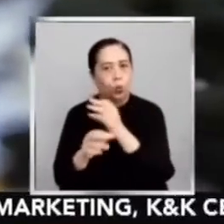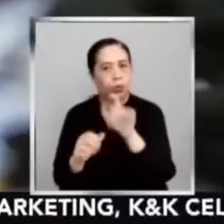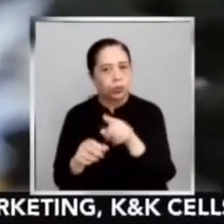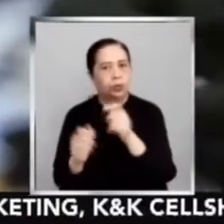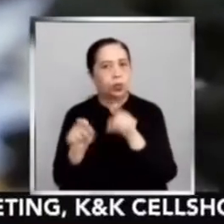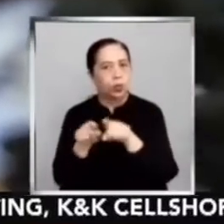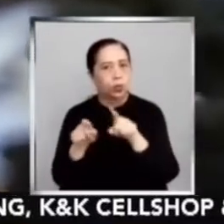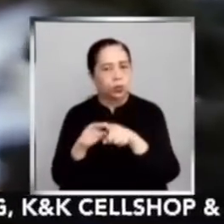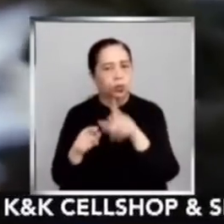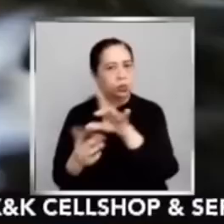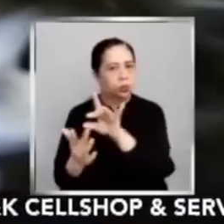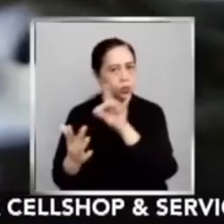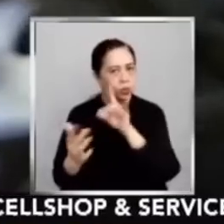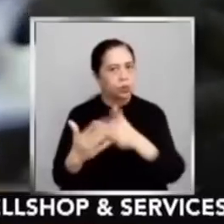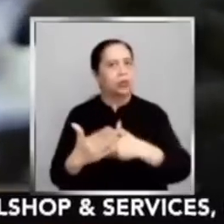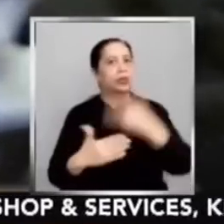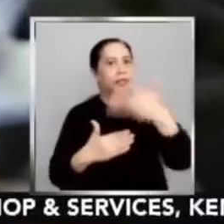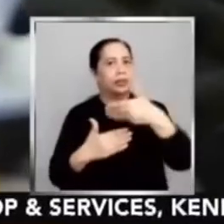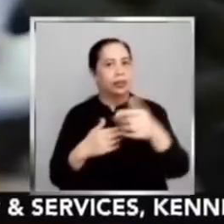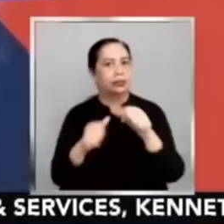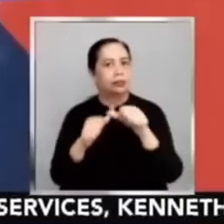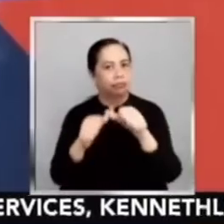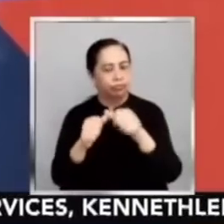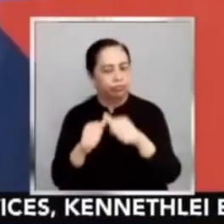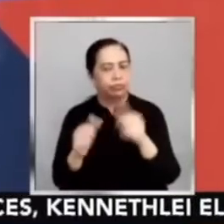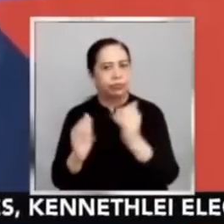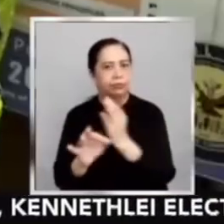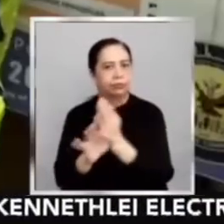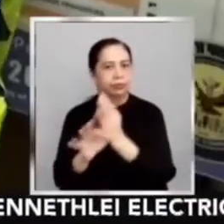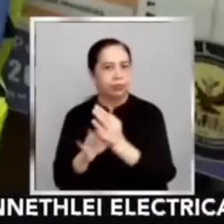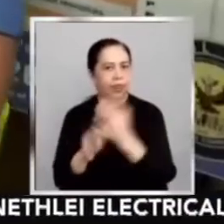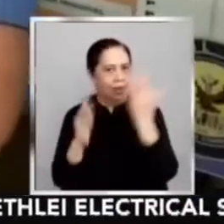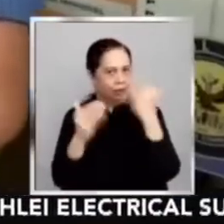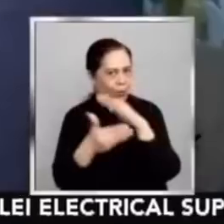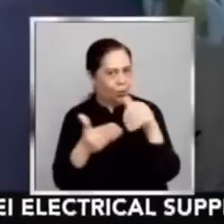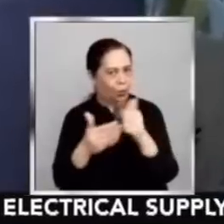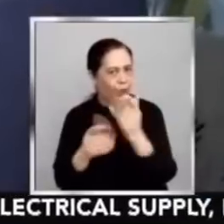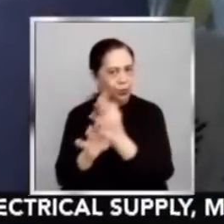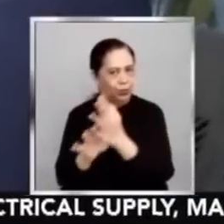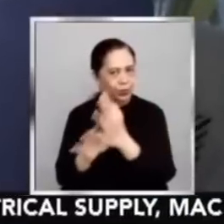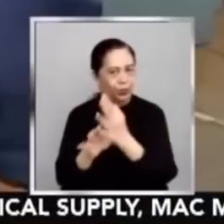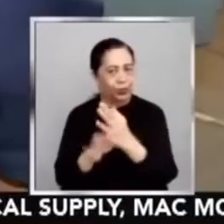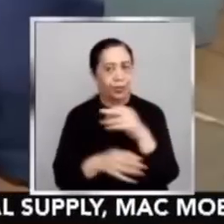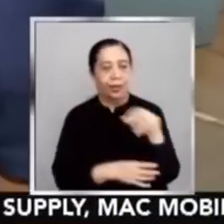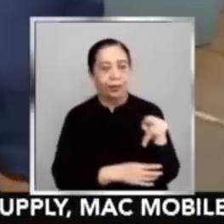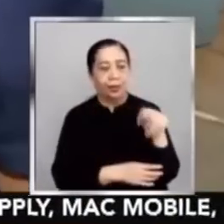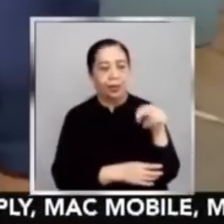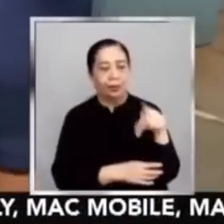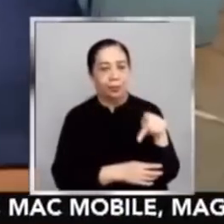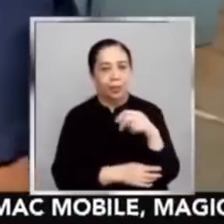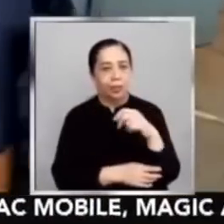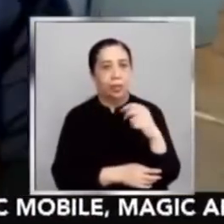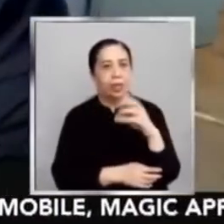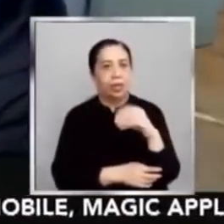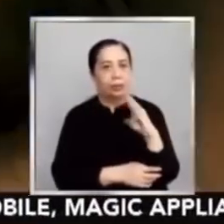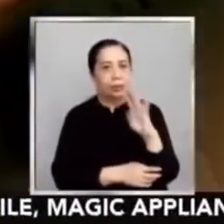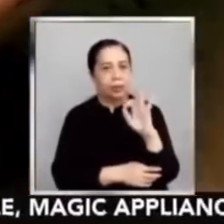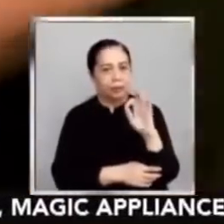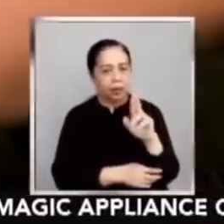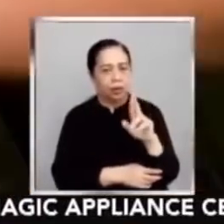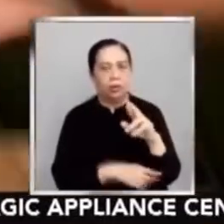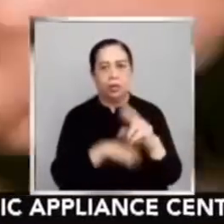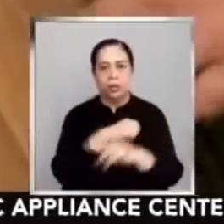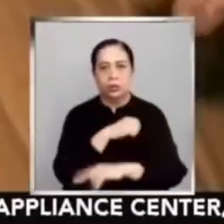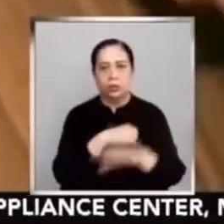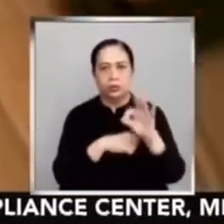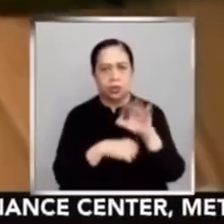pipiliin nila sa mga susunod pang breeding season. Sana all! Samantala, ang PNP at BFAR Region 9 patuloy ang pag-imbestiga para matukoy ang nasa